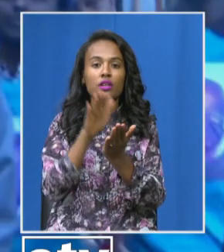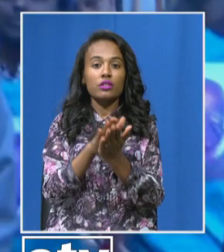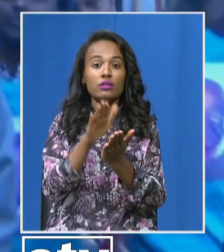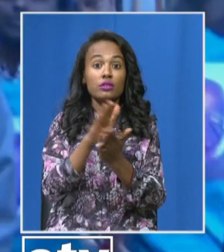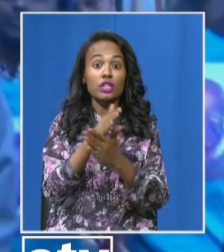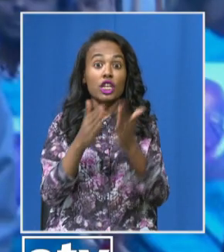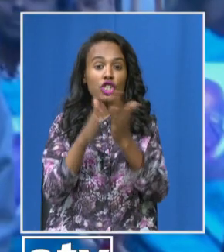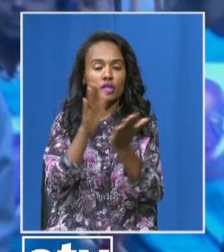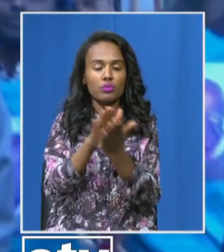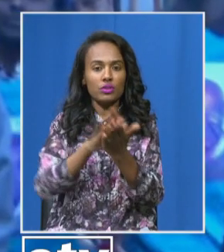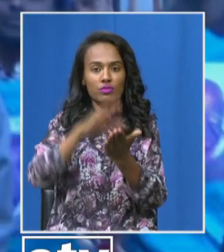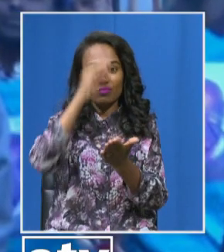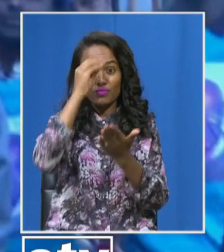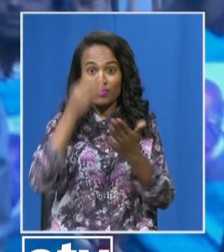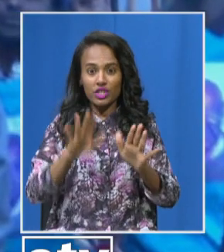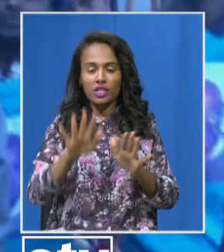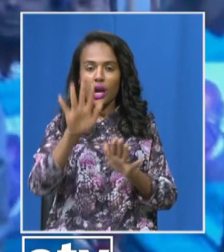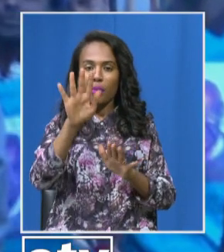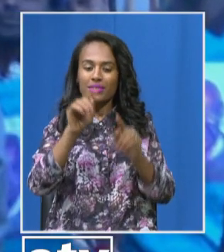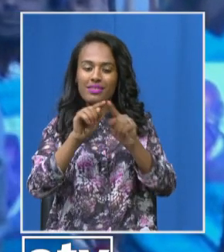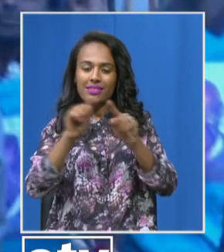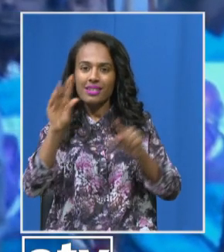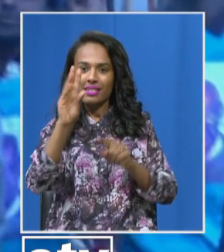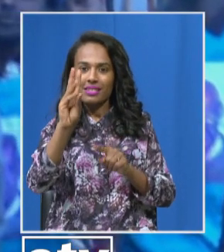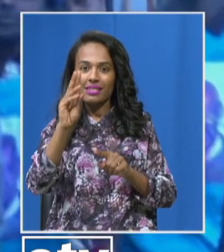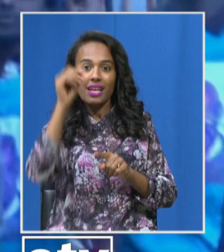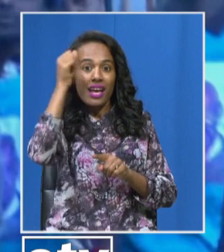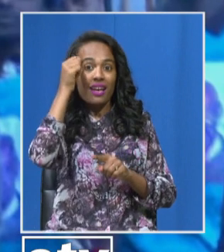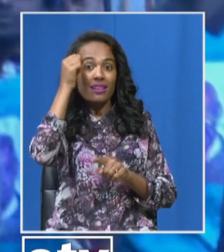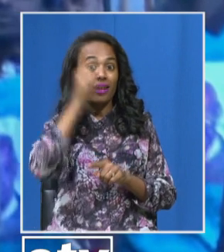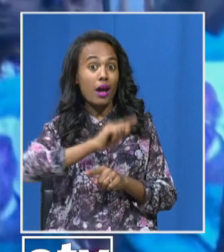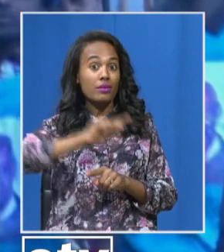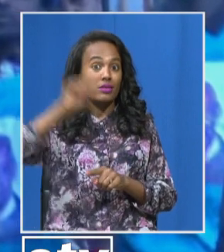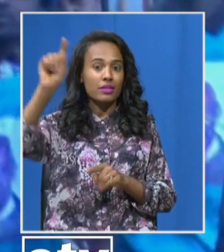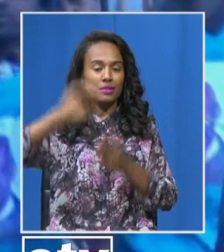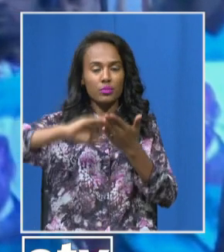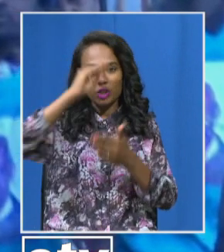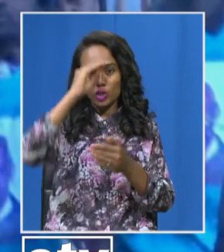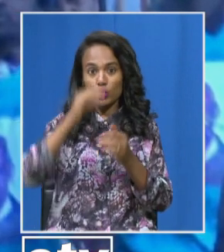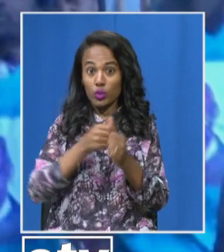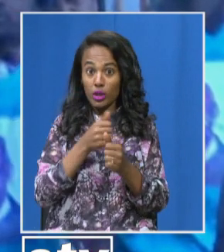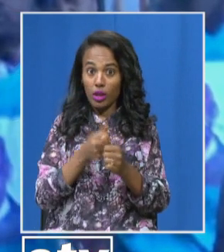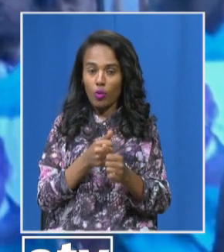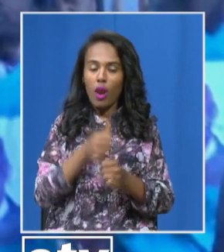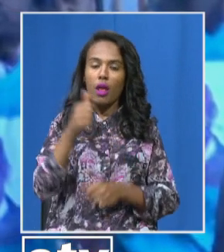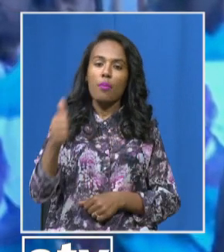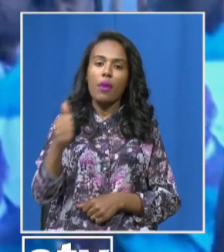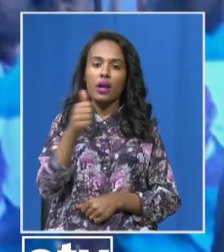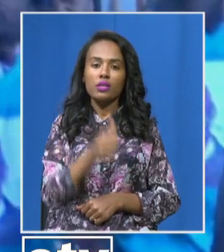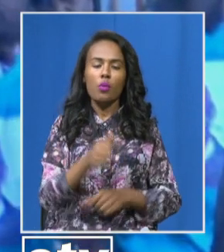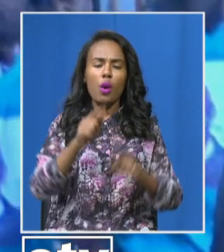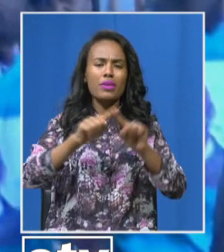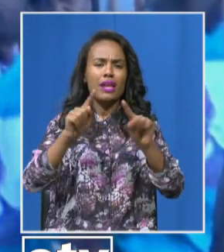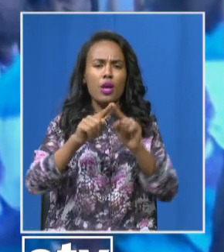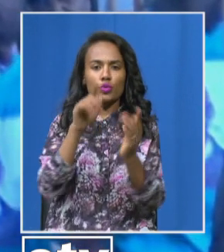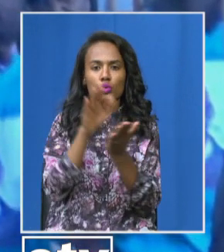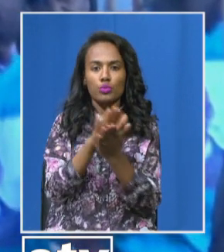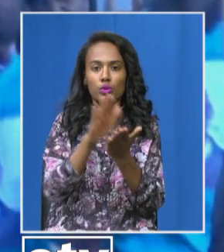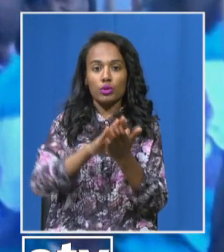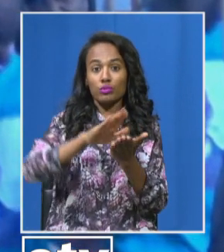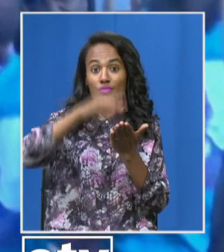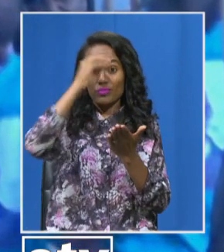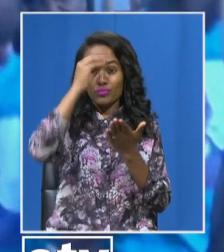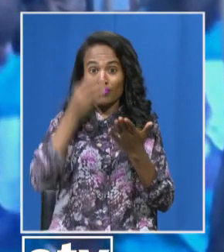ቤት ተማሩ። ከአምስት እስከ ስድስተኛ ክፍል በኤርትራ አስመራ ትምህርታቸውን ተከታትለዋል። በአዲስ አበባም በተለያዩ ትምህርት ቤቶች